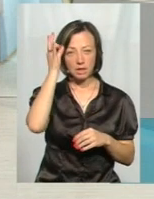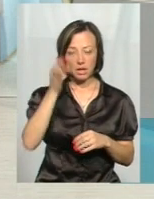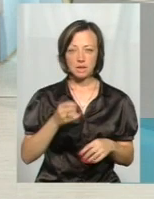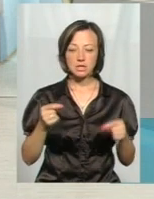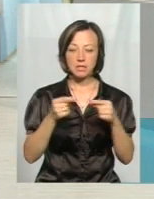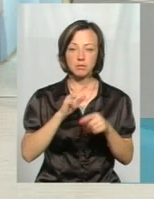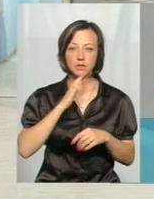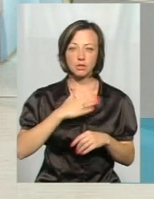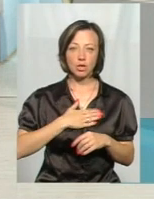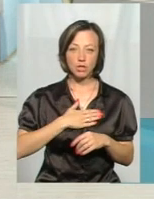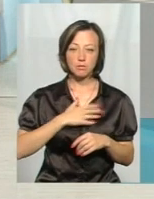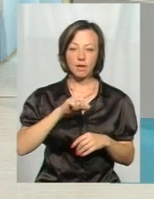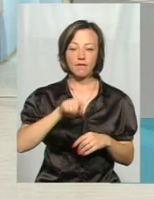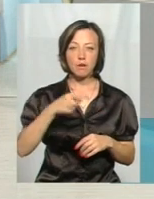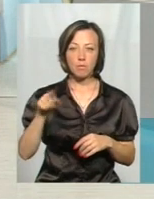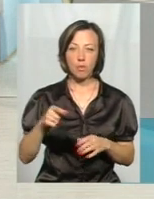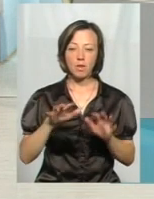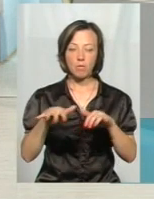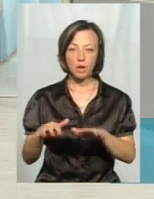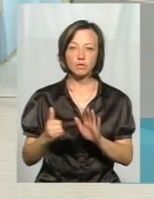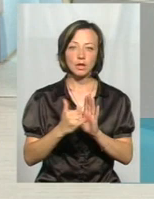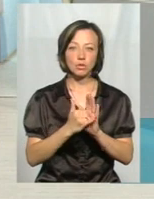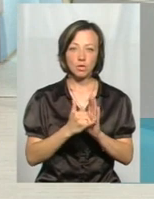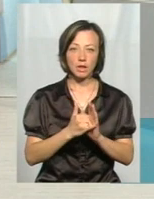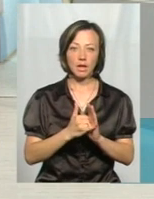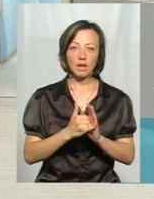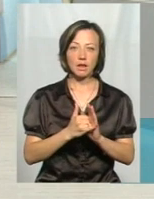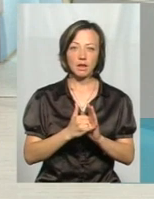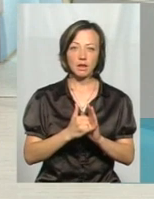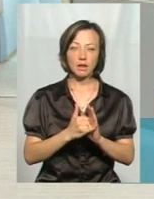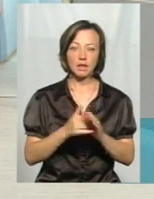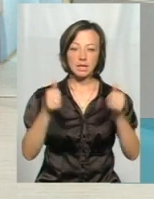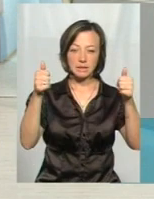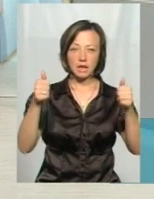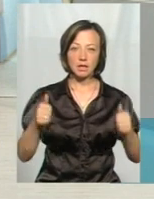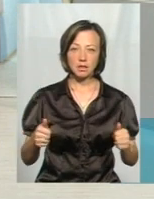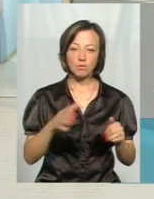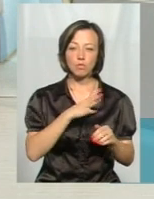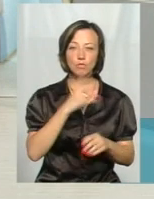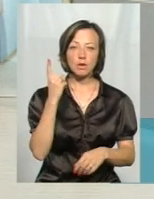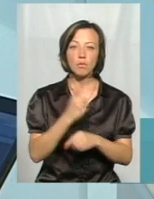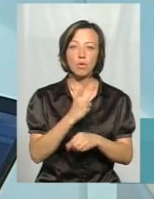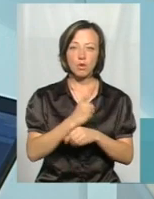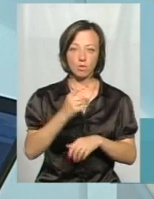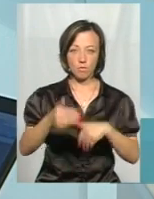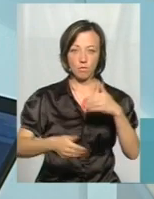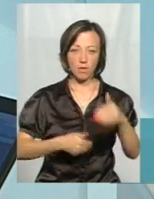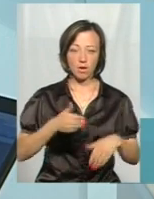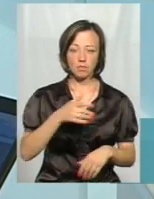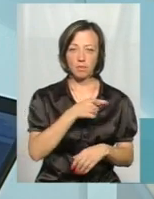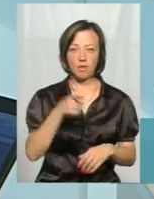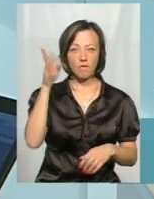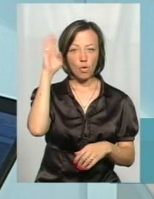за нашими вимогами на пляжі встановлювали стенди, які забороняли купатися в певний період року, тому що вода